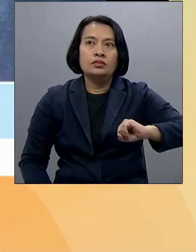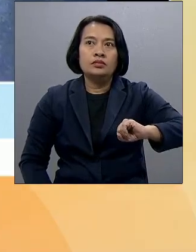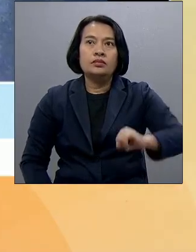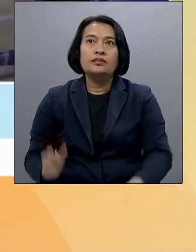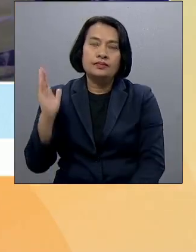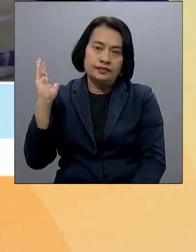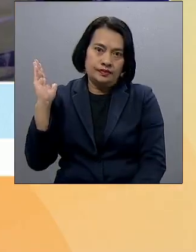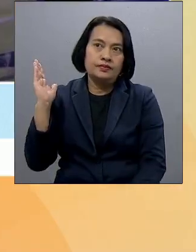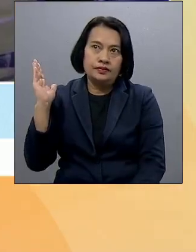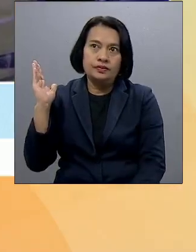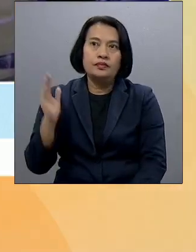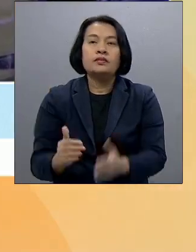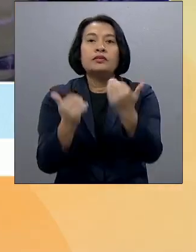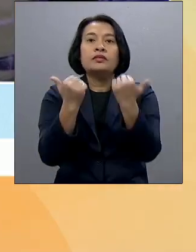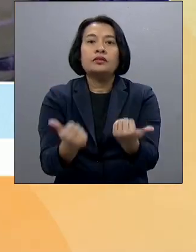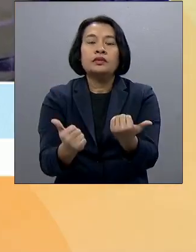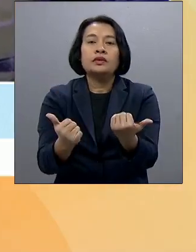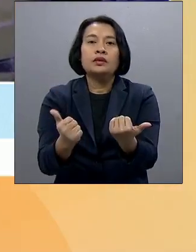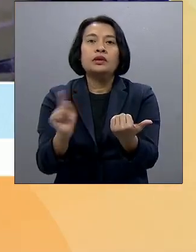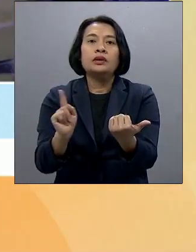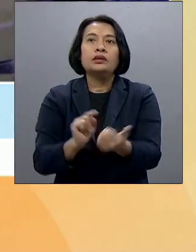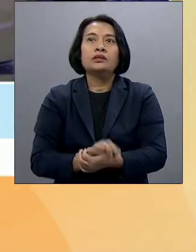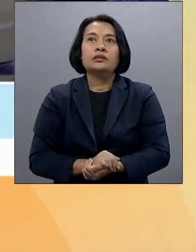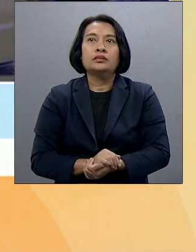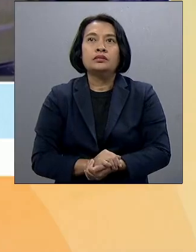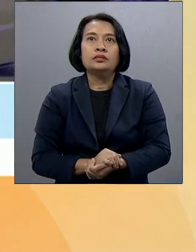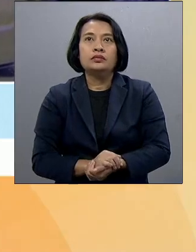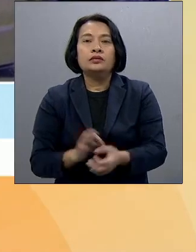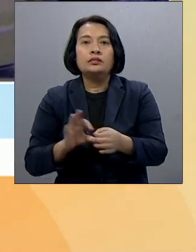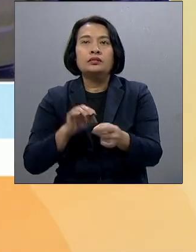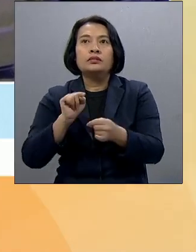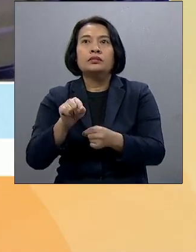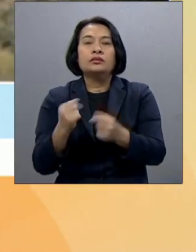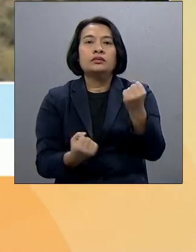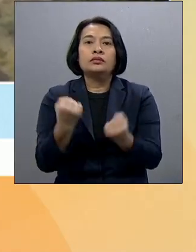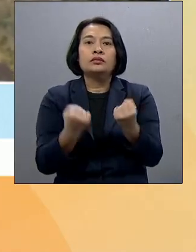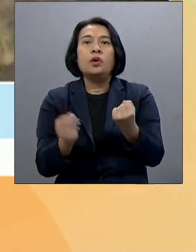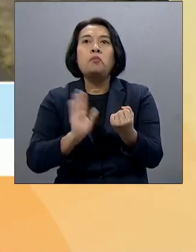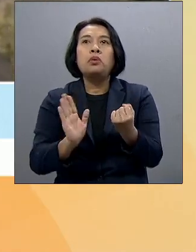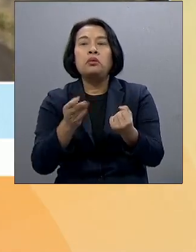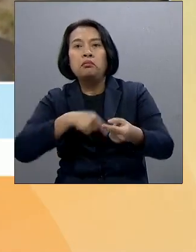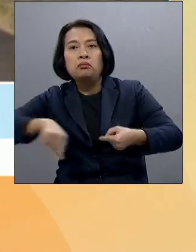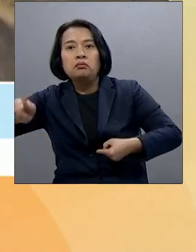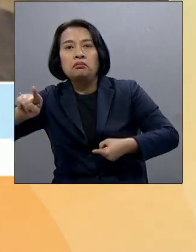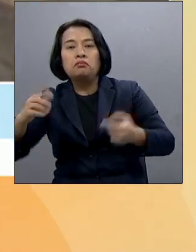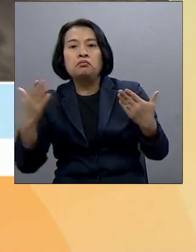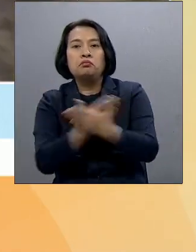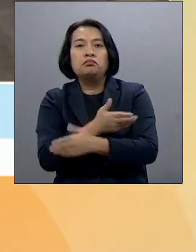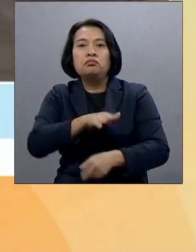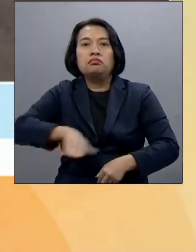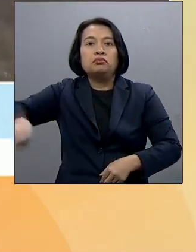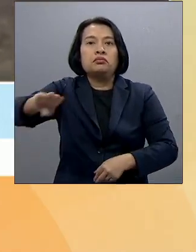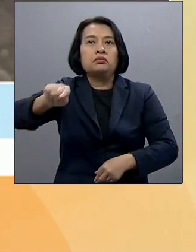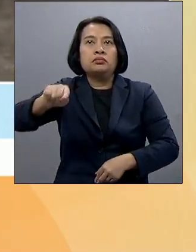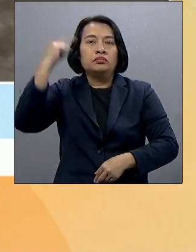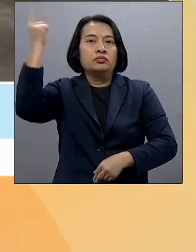นะครับก็ช่วงนี้เราก็ไม่ให้มีการจราจรนะครับให้มาขึ้นทางฝั่งขวานะครับซึ่งนักท่องเที่ยวก็มาเที่ยวตามป